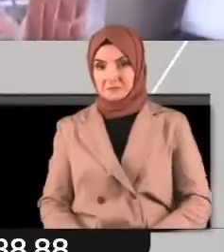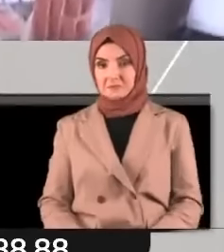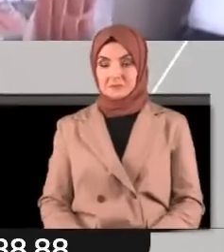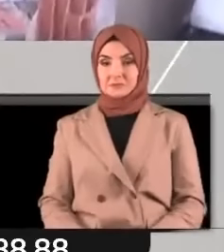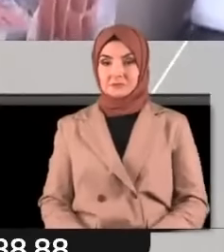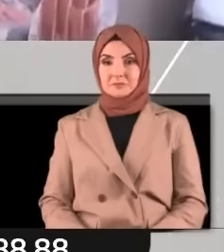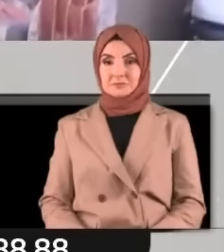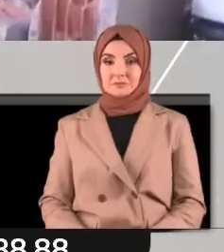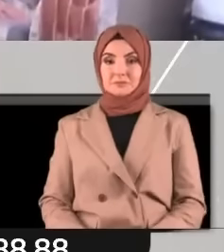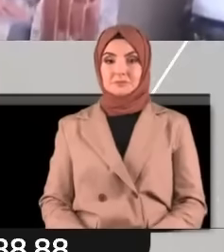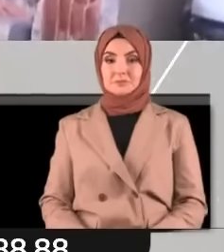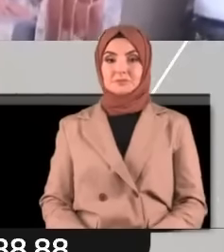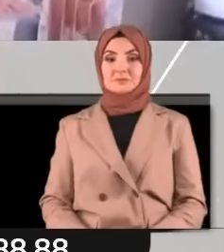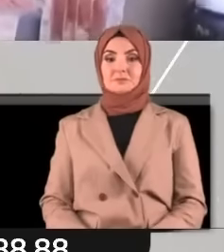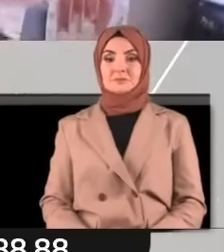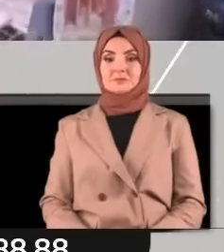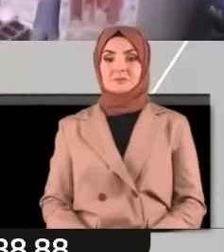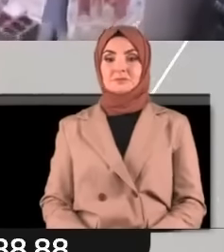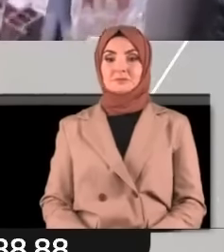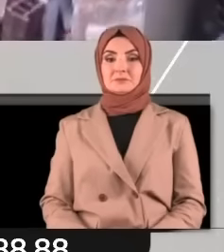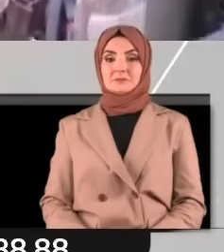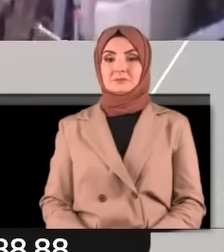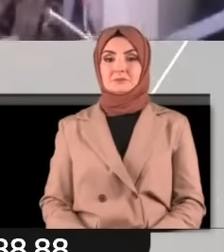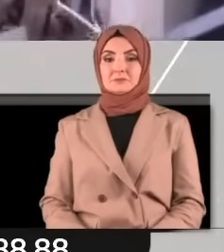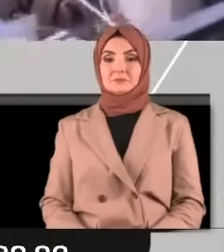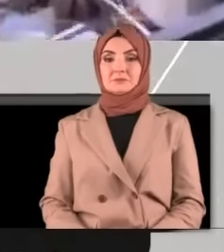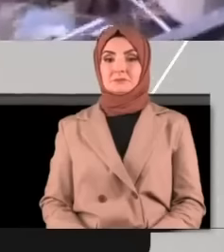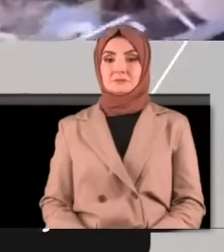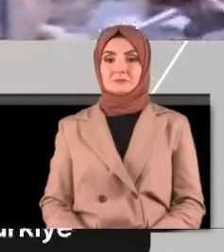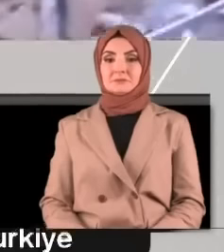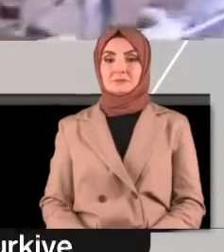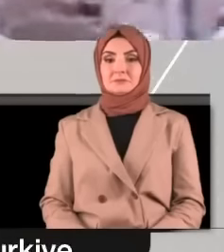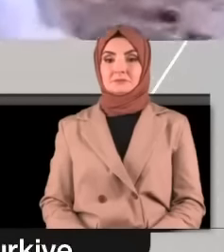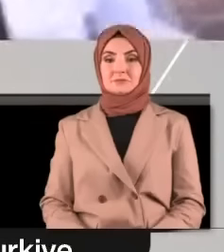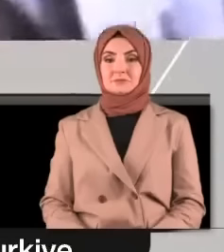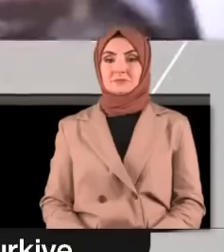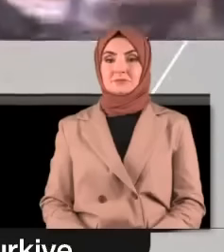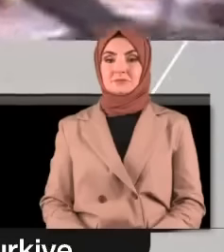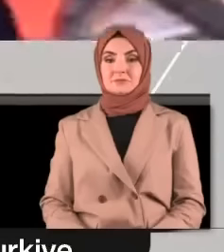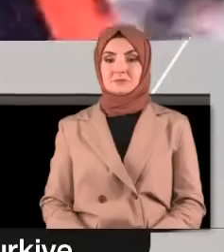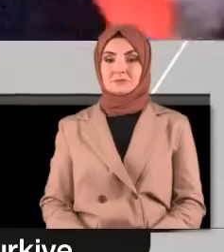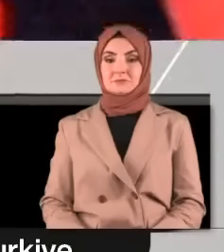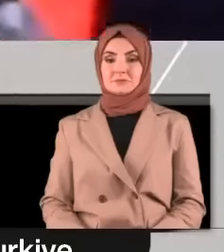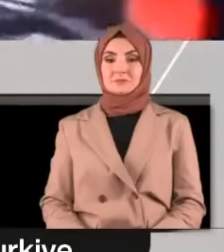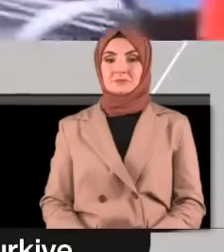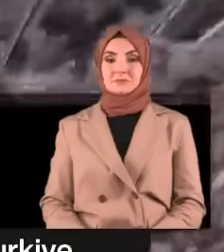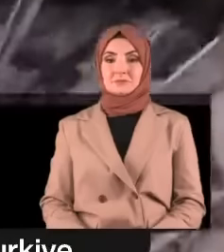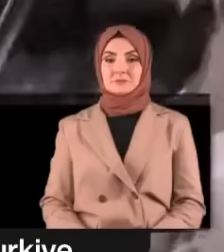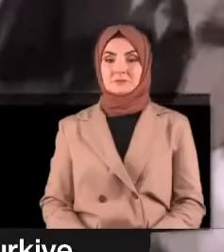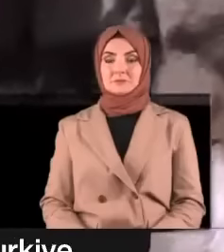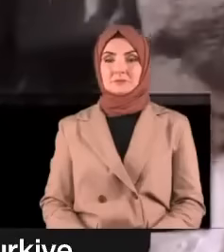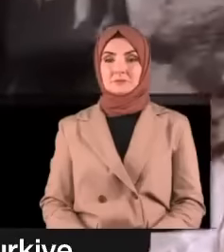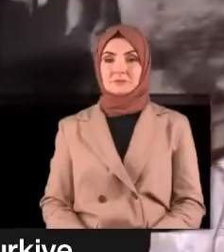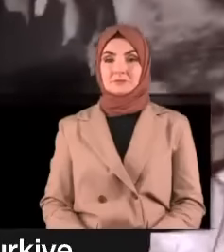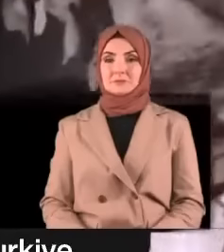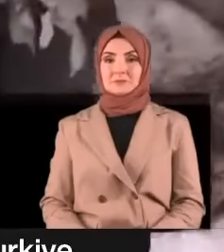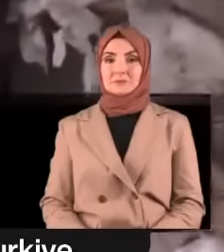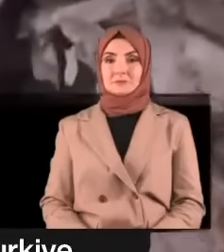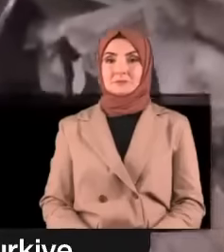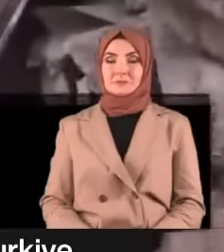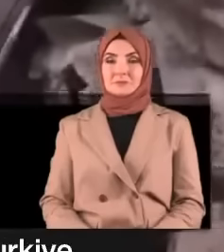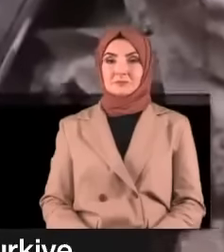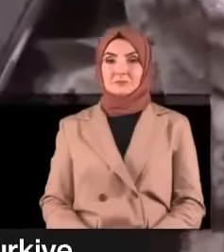Sallanırken eşim, çocuklar falan biz çıktık. Aşağı parka kaçtıktan sonra apartman indi zaten.